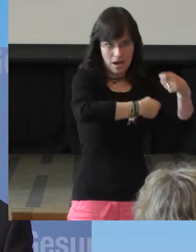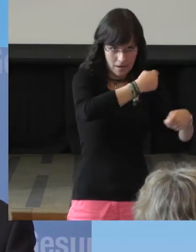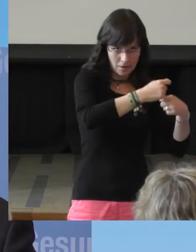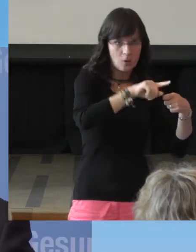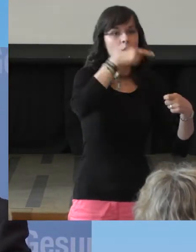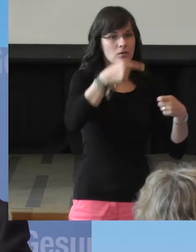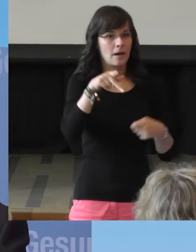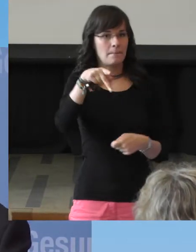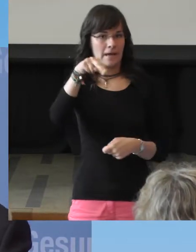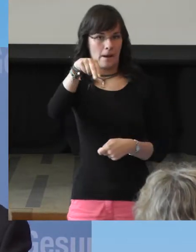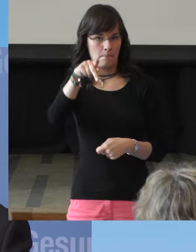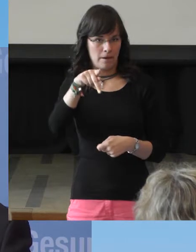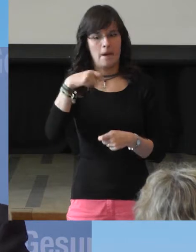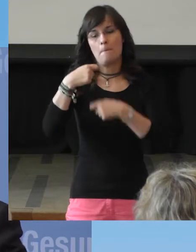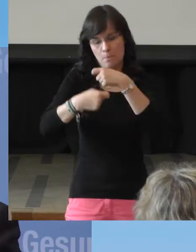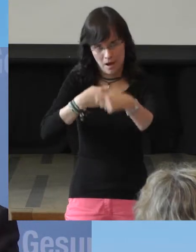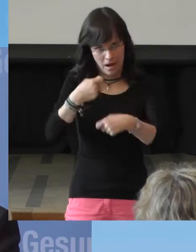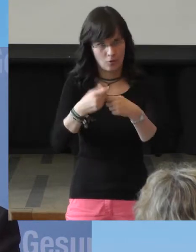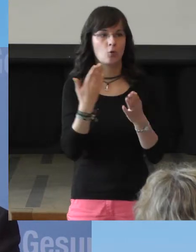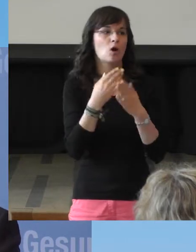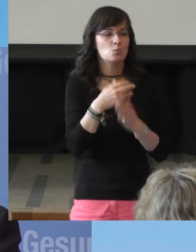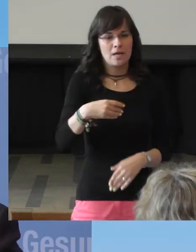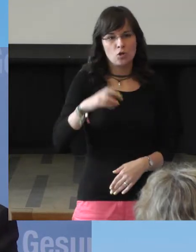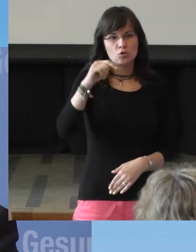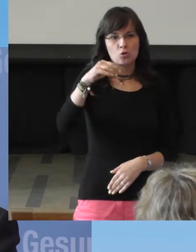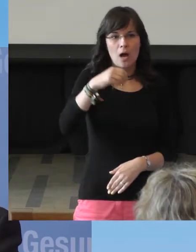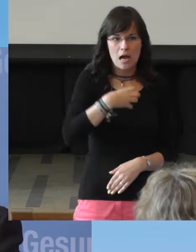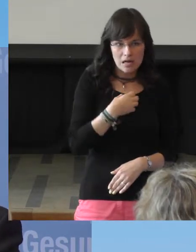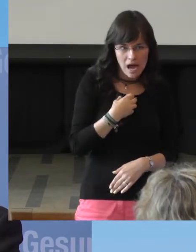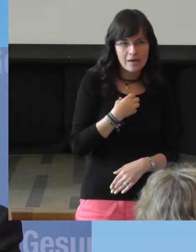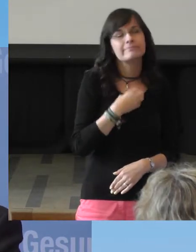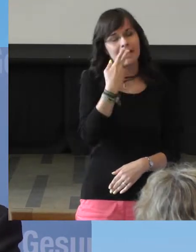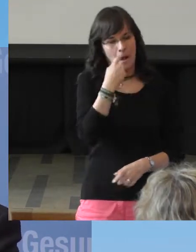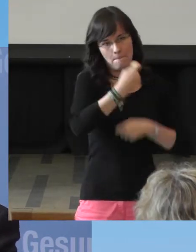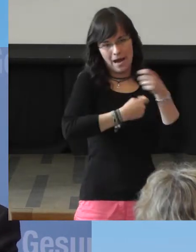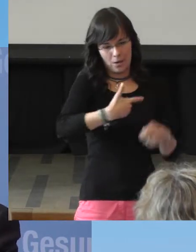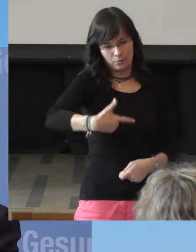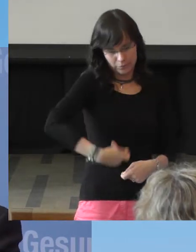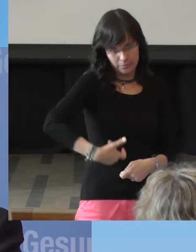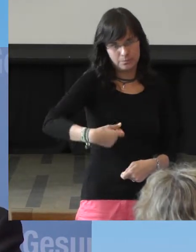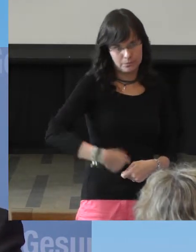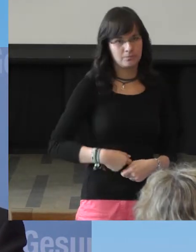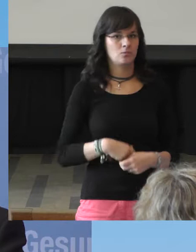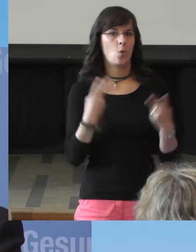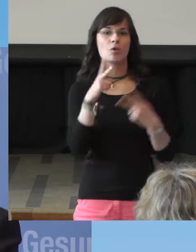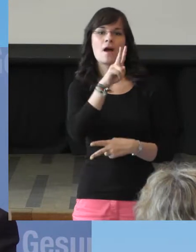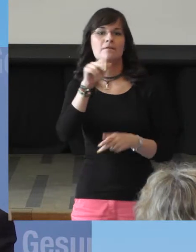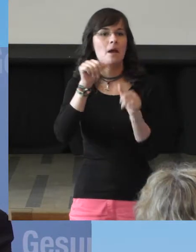einzustellen und dann die Symptome zu behandeln. Wenn Vitaminmangel vorliegt, entsprechend auch erstmal den Vitaminmangel behandeln.